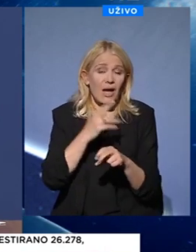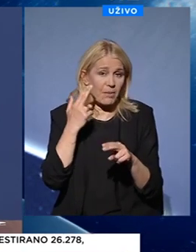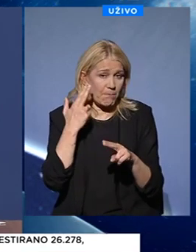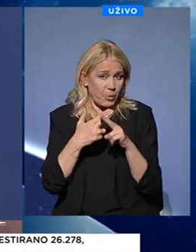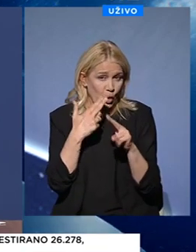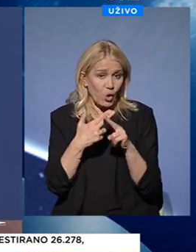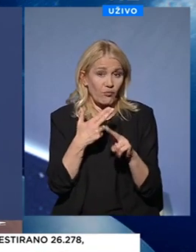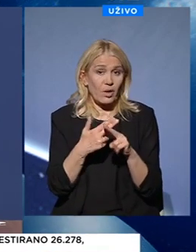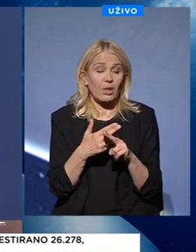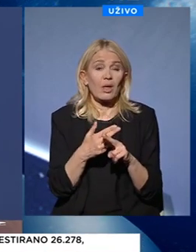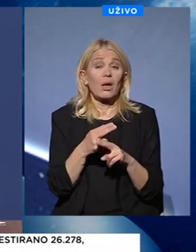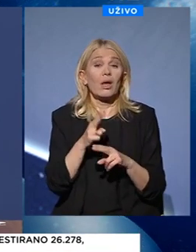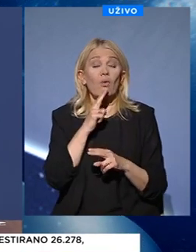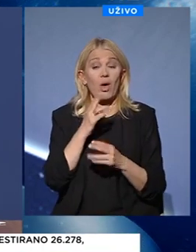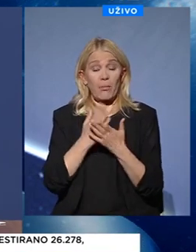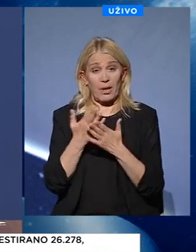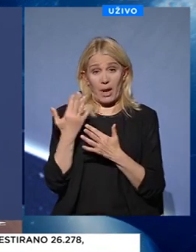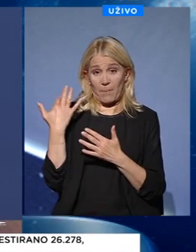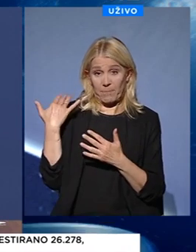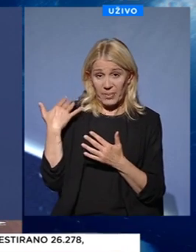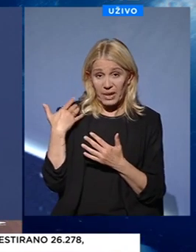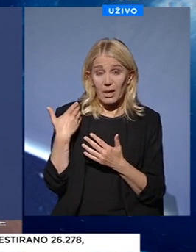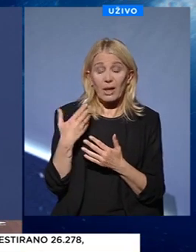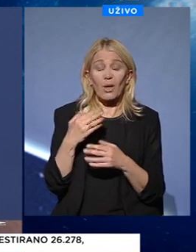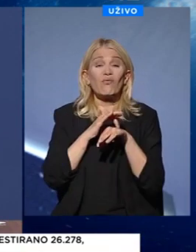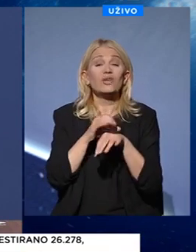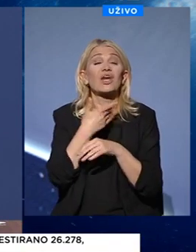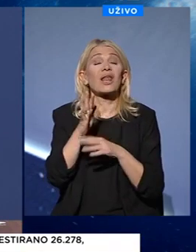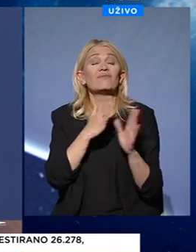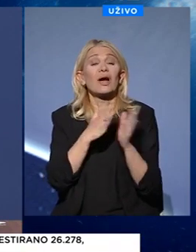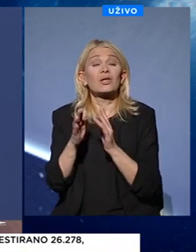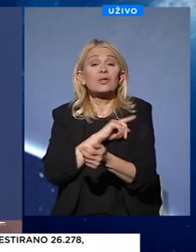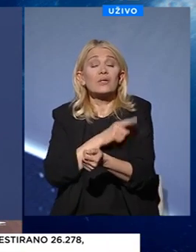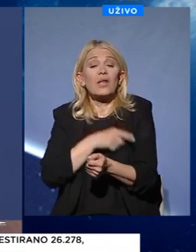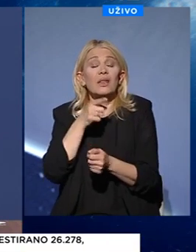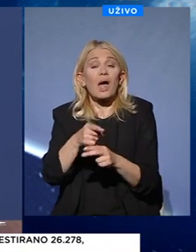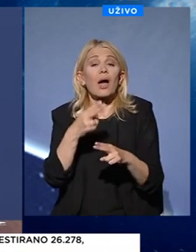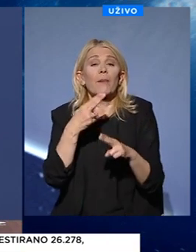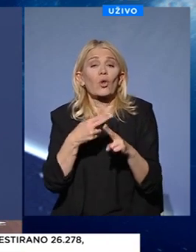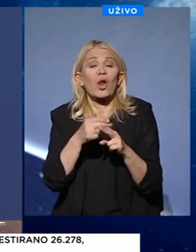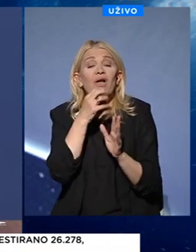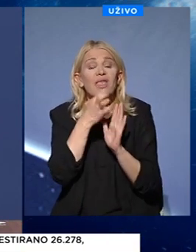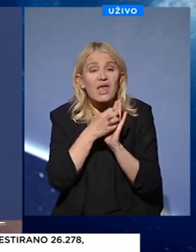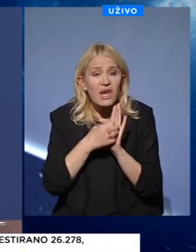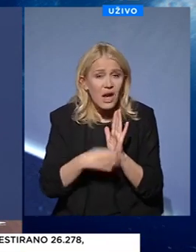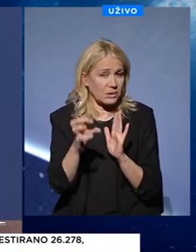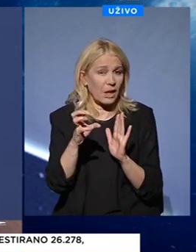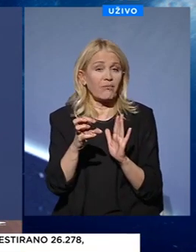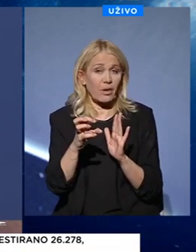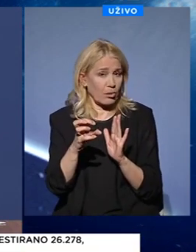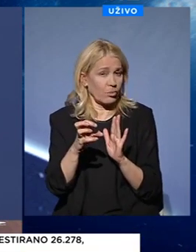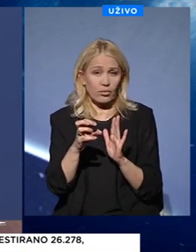su bila pre uvođenja vanrednog stanja, da se ta bolovanja nastavljaju.